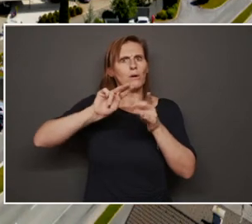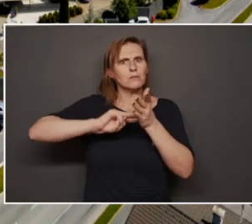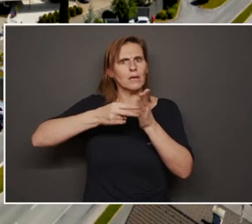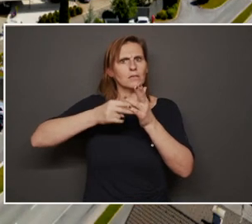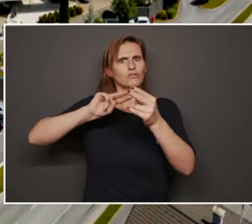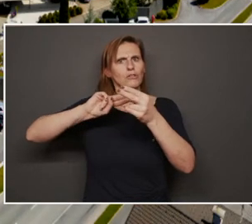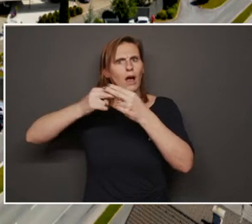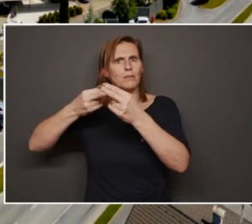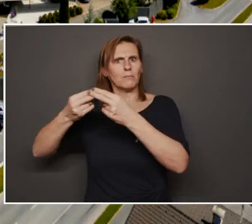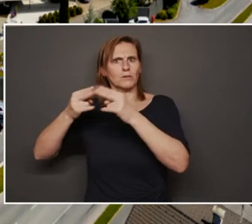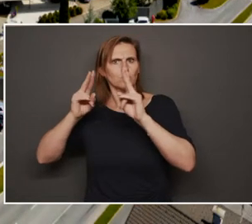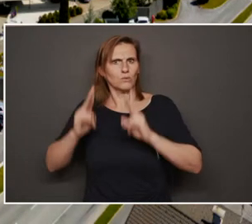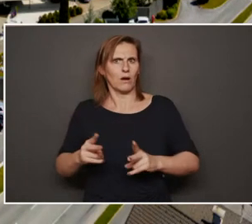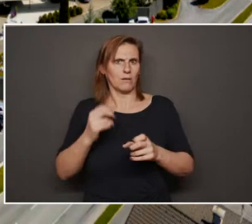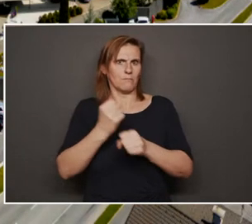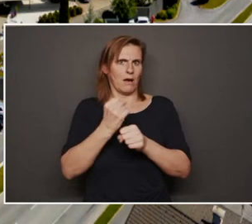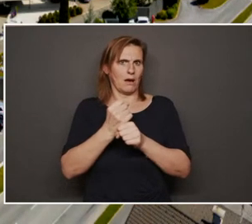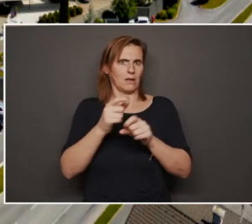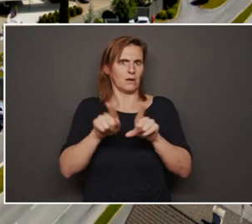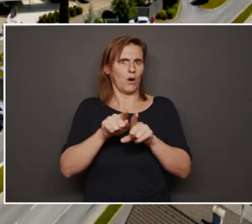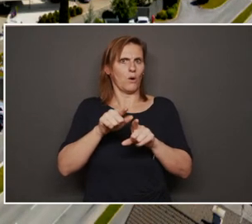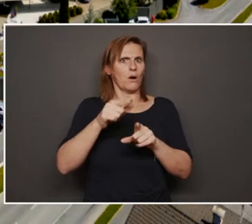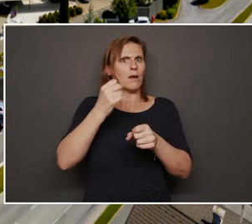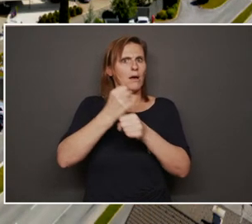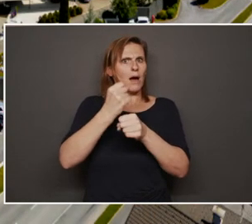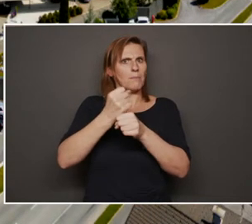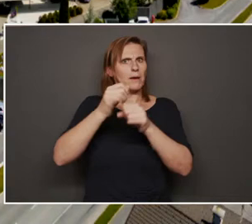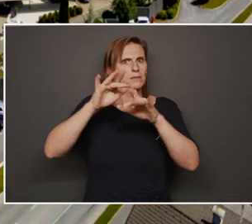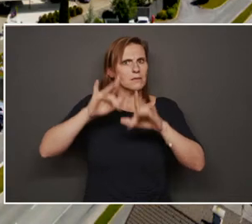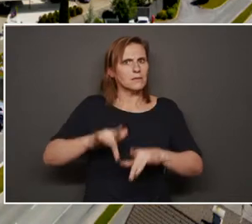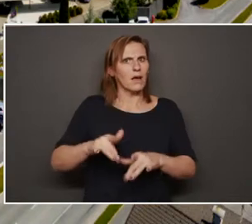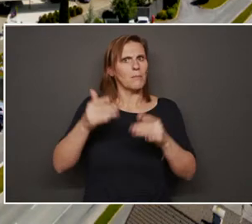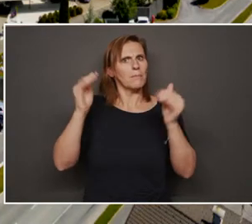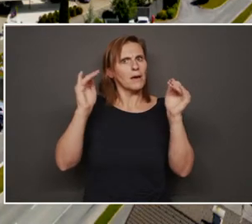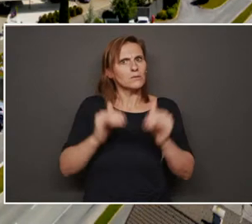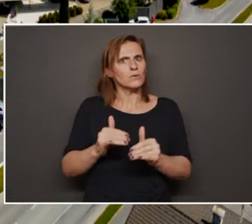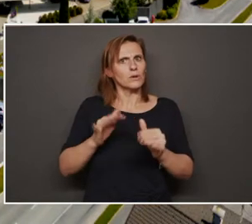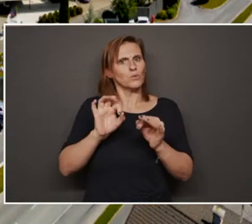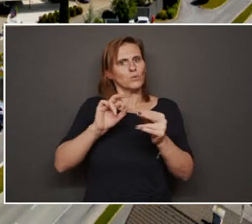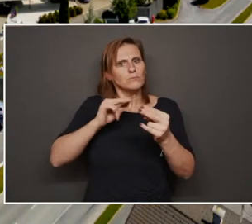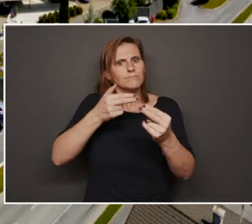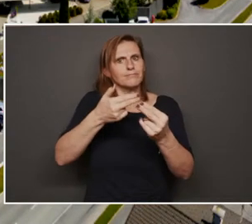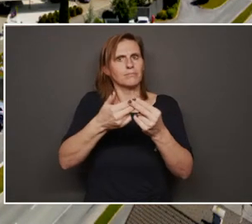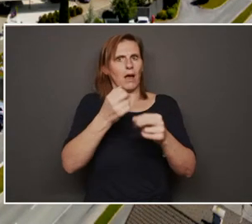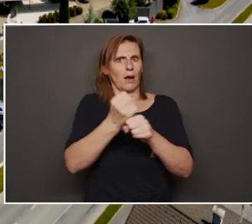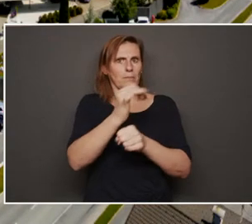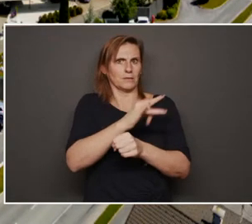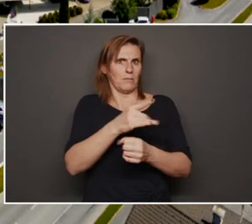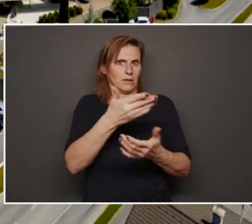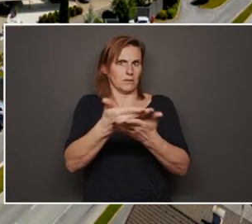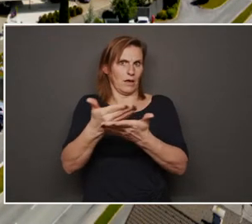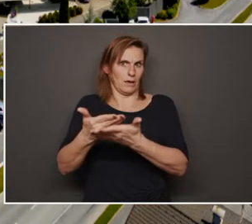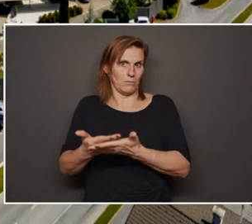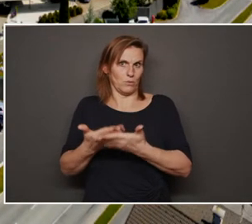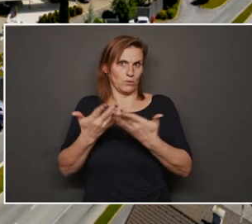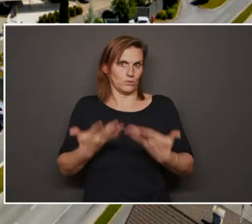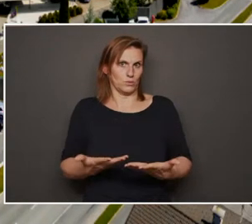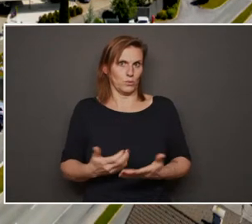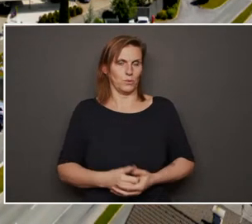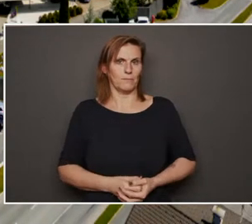Anpassungen vorzunehmen, um einem Mitarbeiter mit Beeinträchtigungen einen adäquaten Arbeitsplatz bieten zu können.